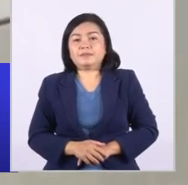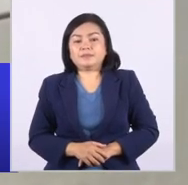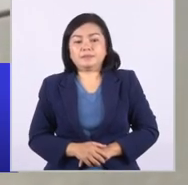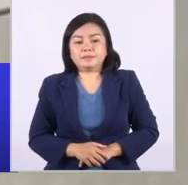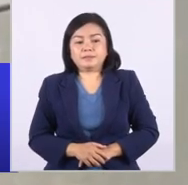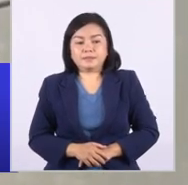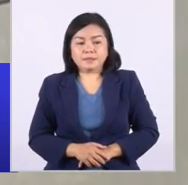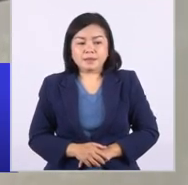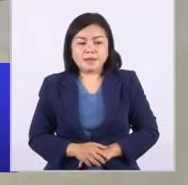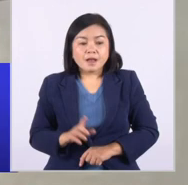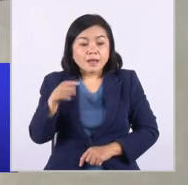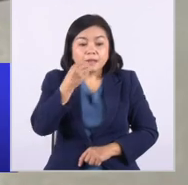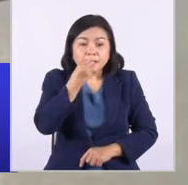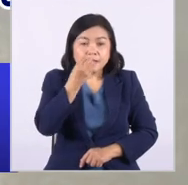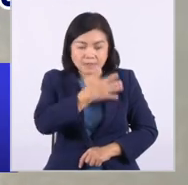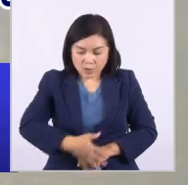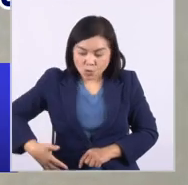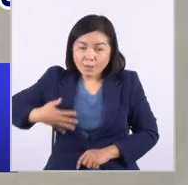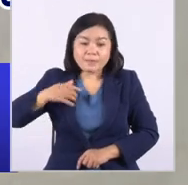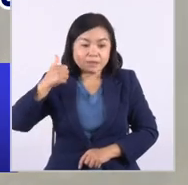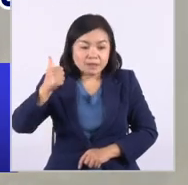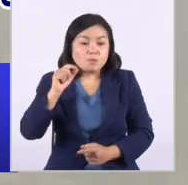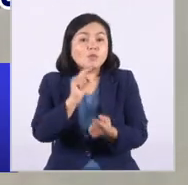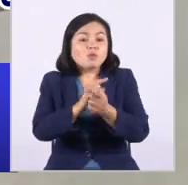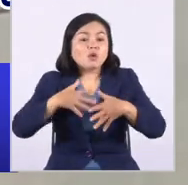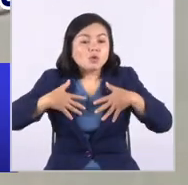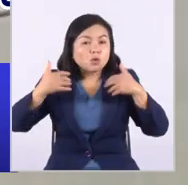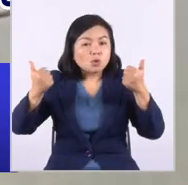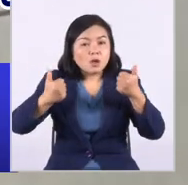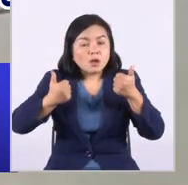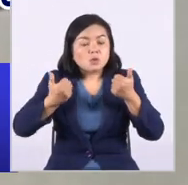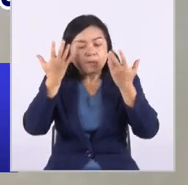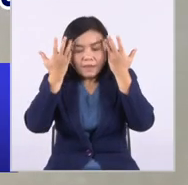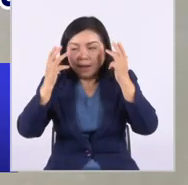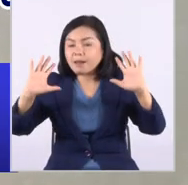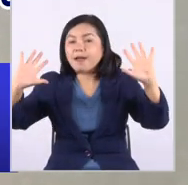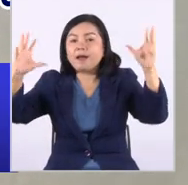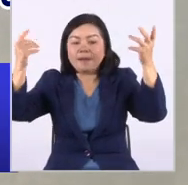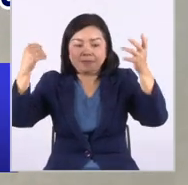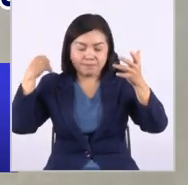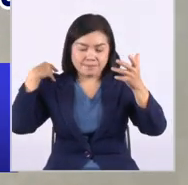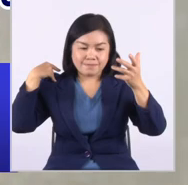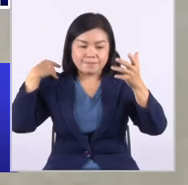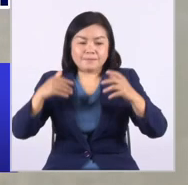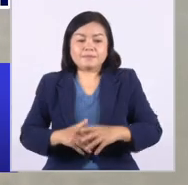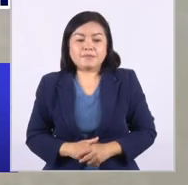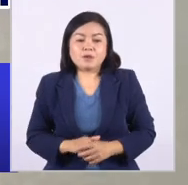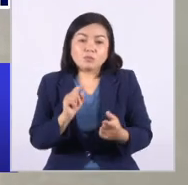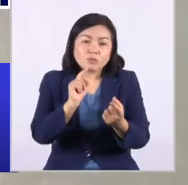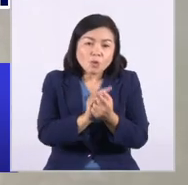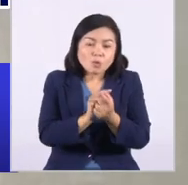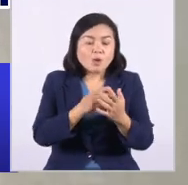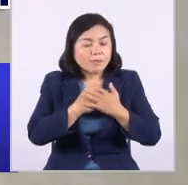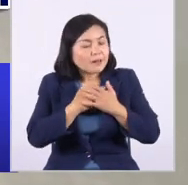ไปกันไหนยอมร้อยไหมยืนได้รอดใครกินไปขอให้สุขภาพแข็งแรงมีความสุขมีความรักในการคนคนโตคนโตคน